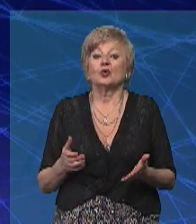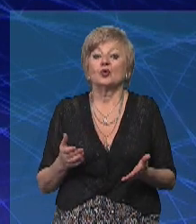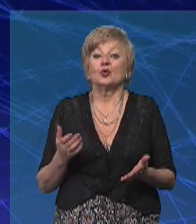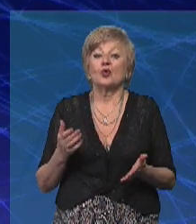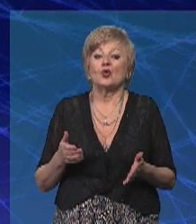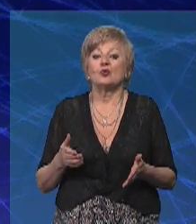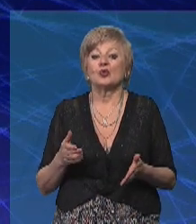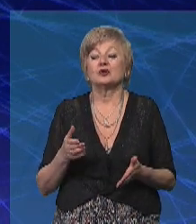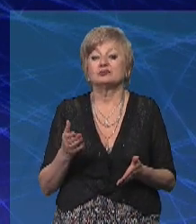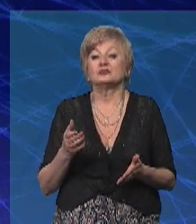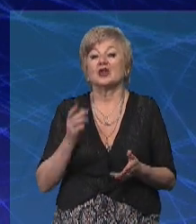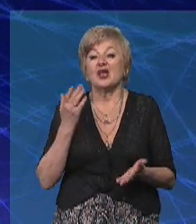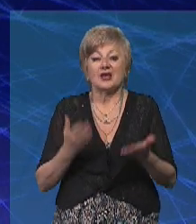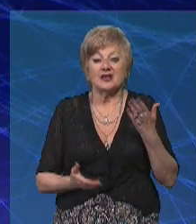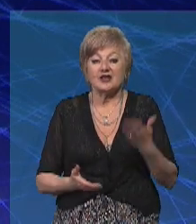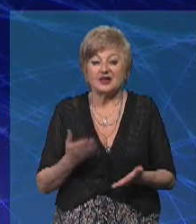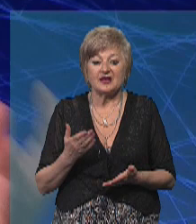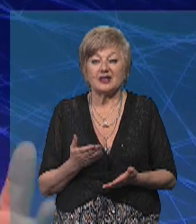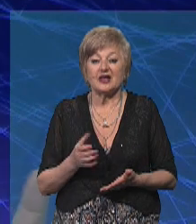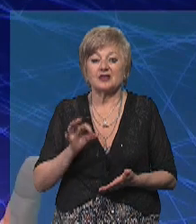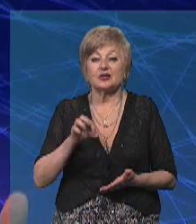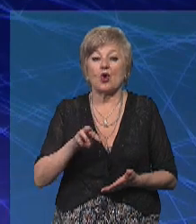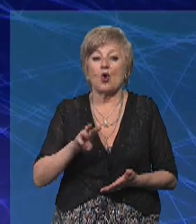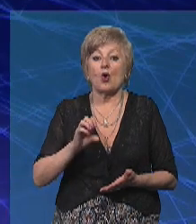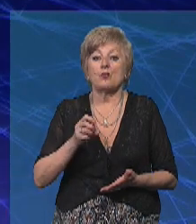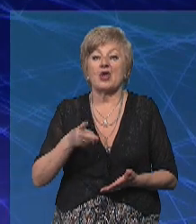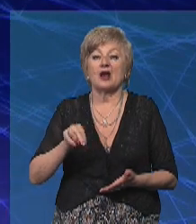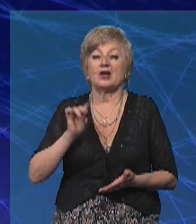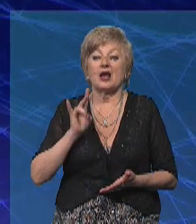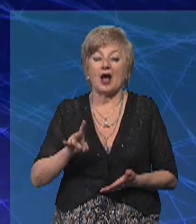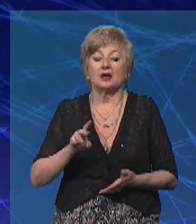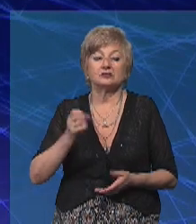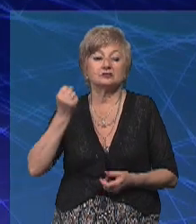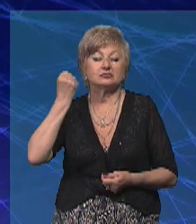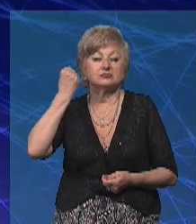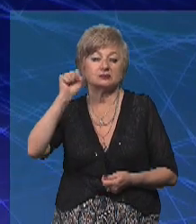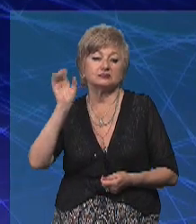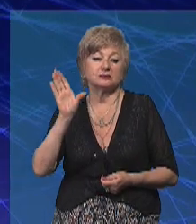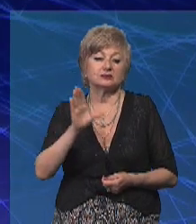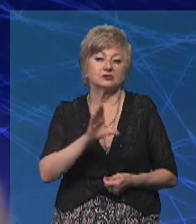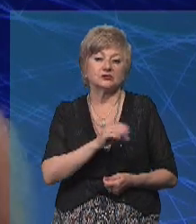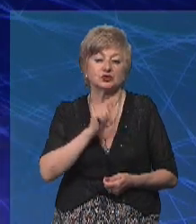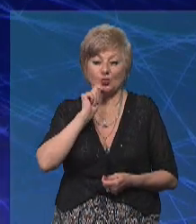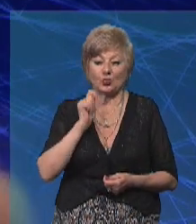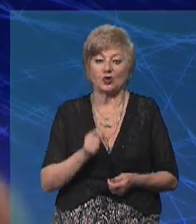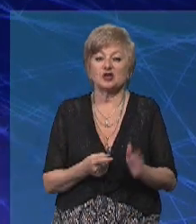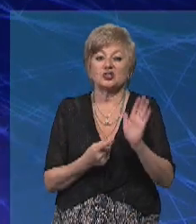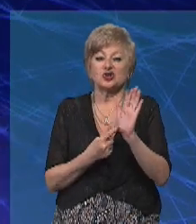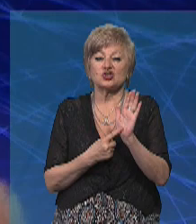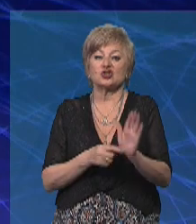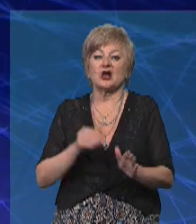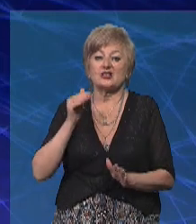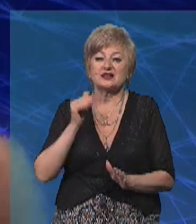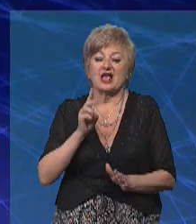самі дороги, так? Ну якщо Омелян б'є рекорд, це рекорд за всю історію неньки України. 6